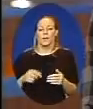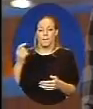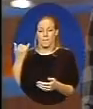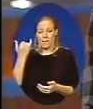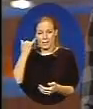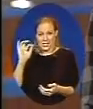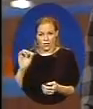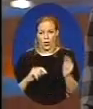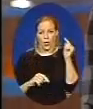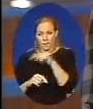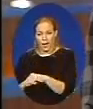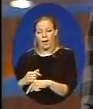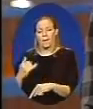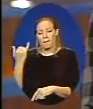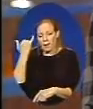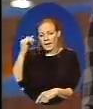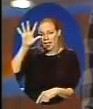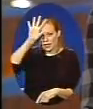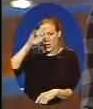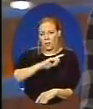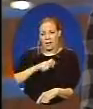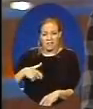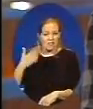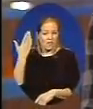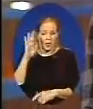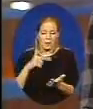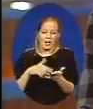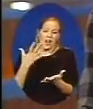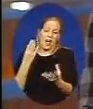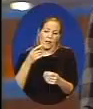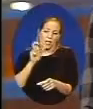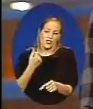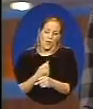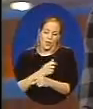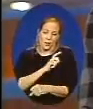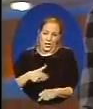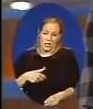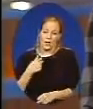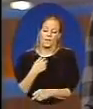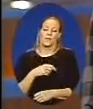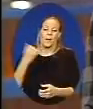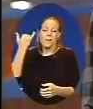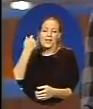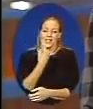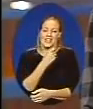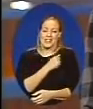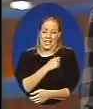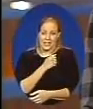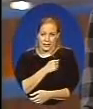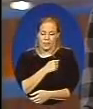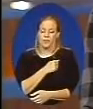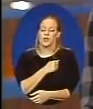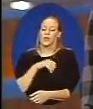במשרד פקיד אפור מהעירייה, שהוא כמובן לא מכיר כי יש הרבה עובדים בעירייה, דתי, ואומר לו,